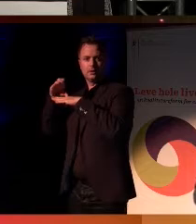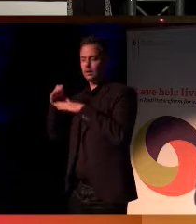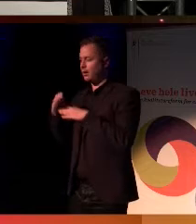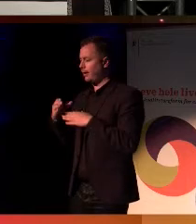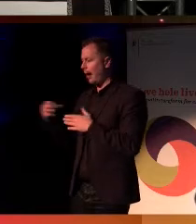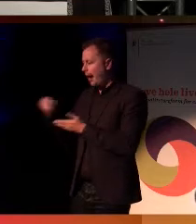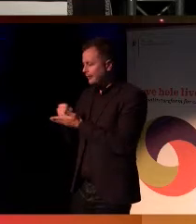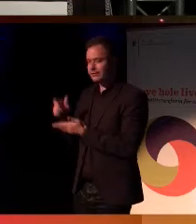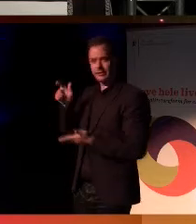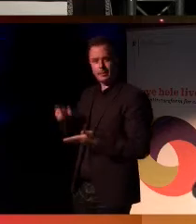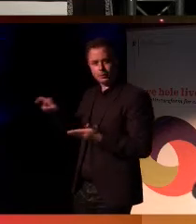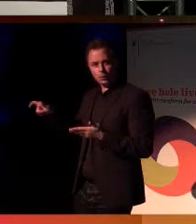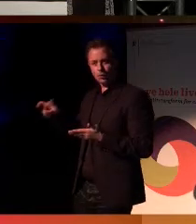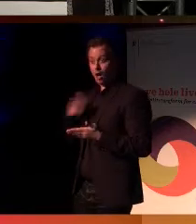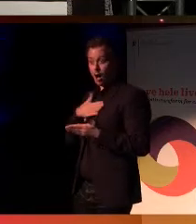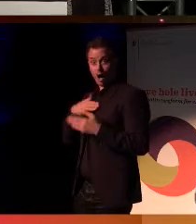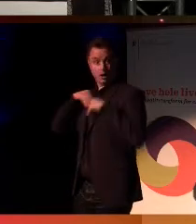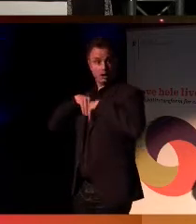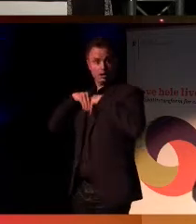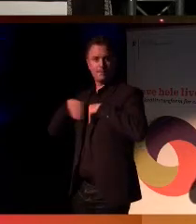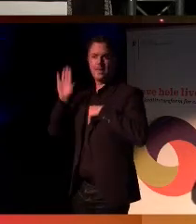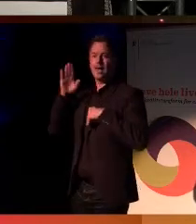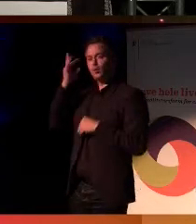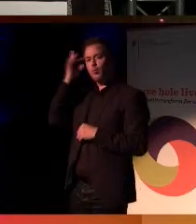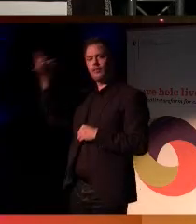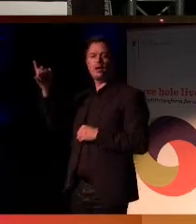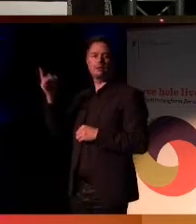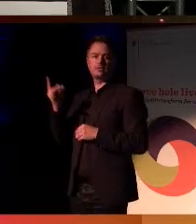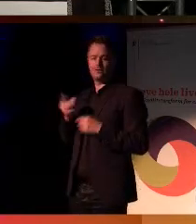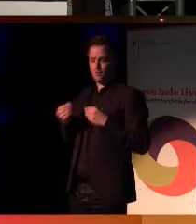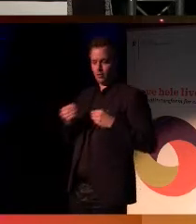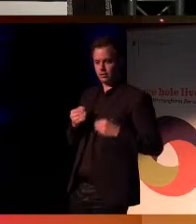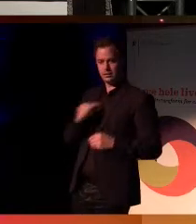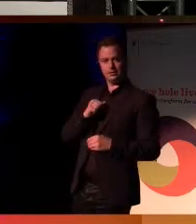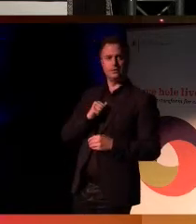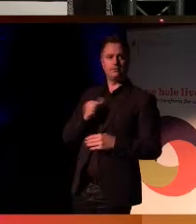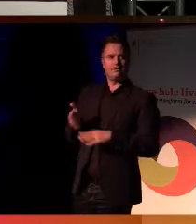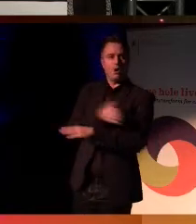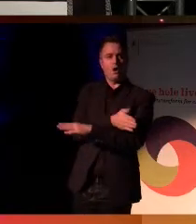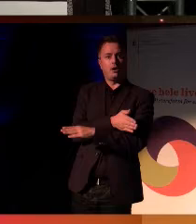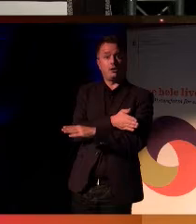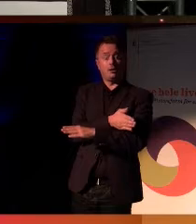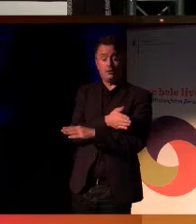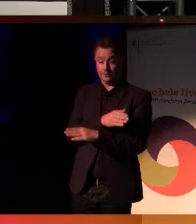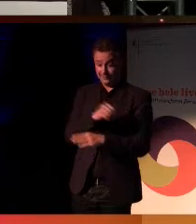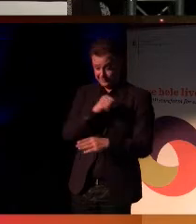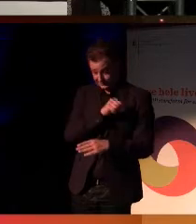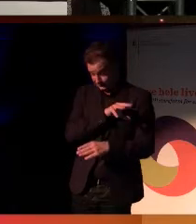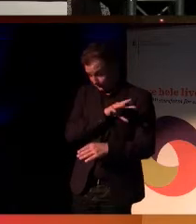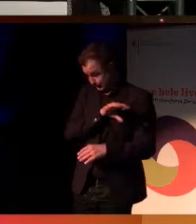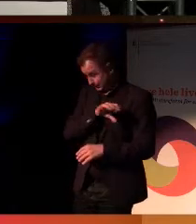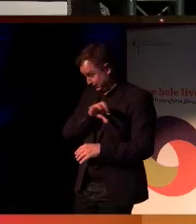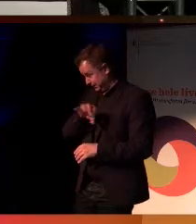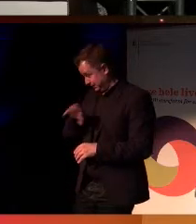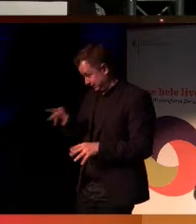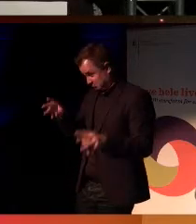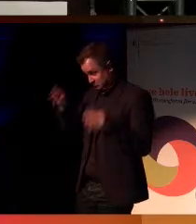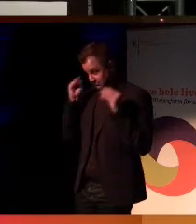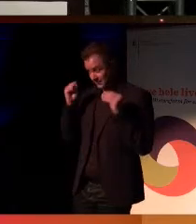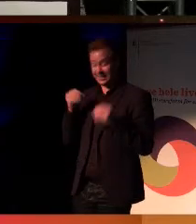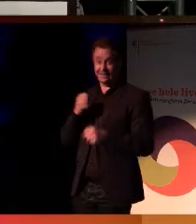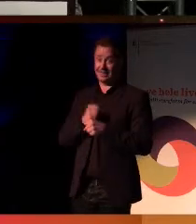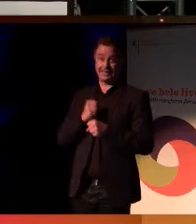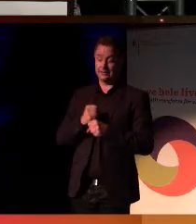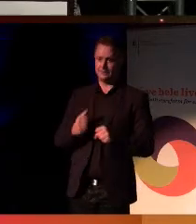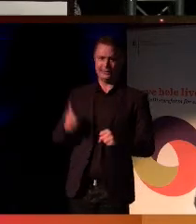ansette en person med en mer kompetanse i forhold til det du har fra før av. da det jo egentlig 1000 kroner